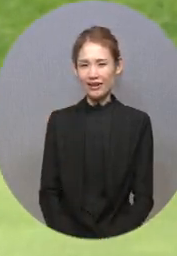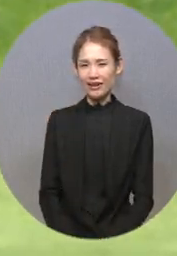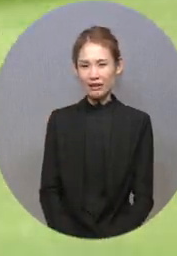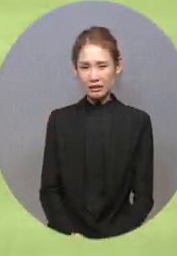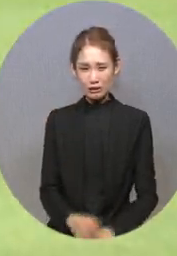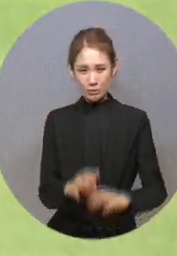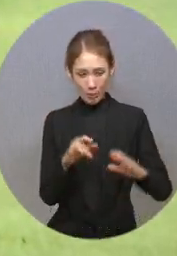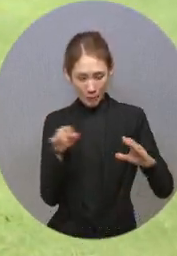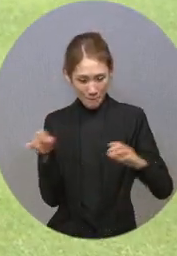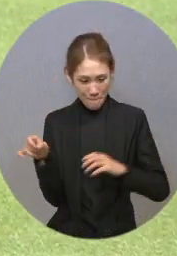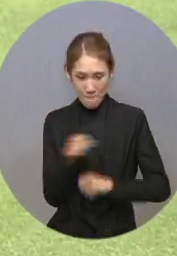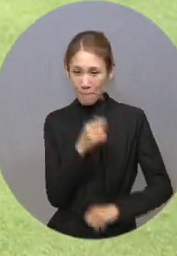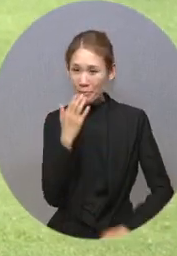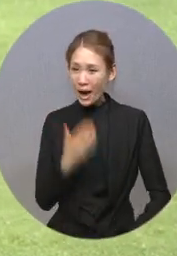아니요. 그대